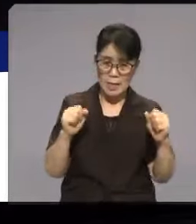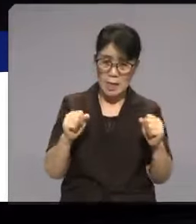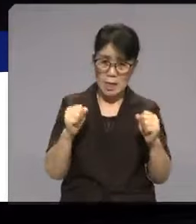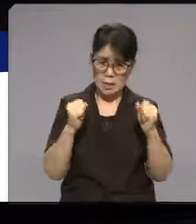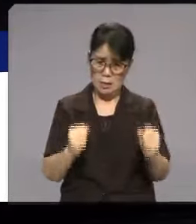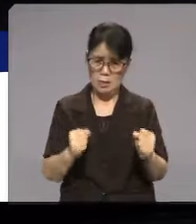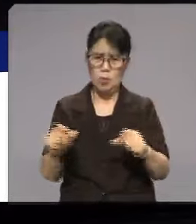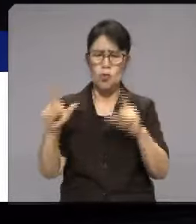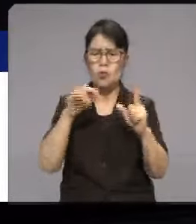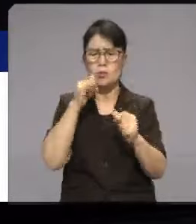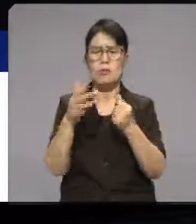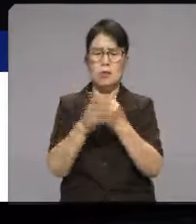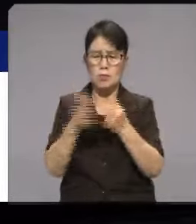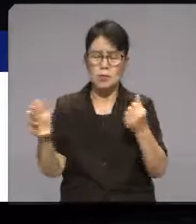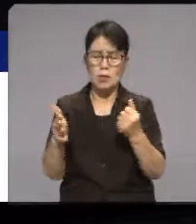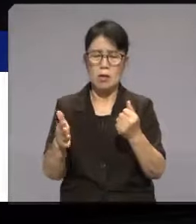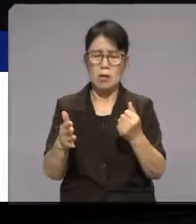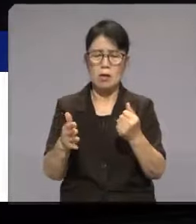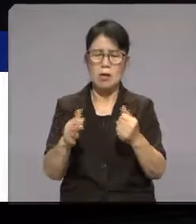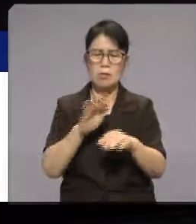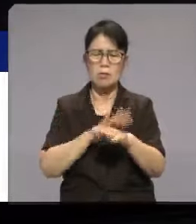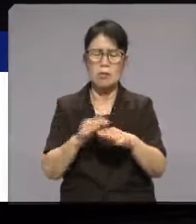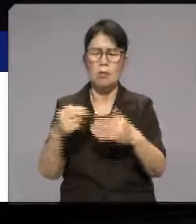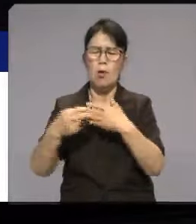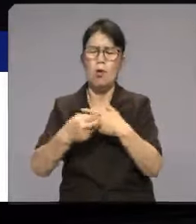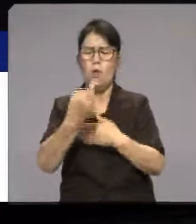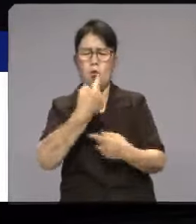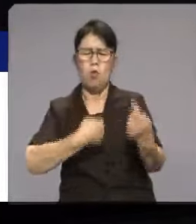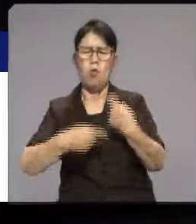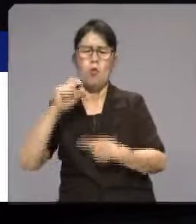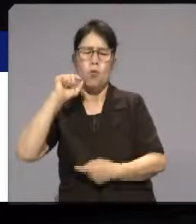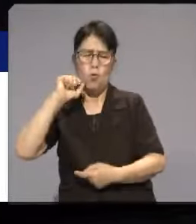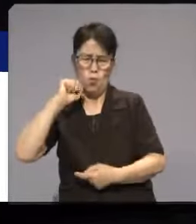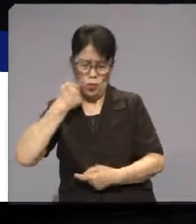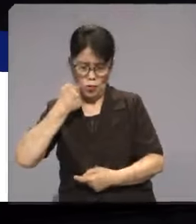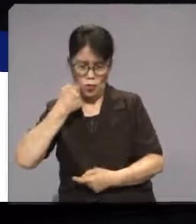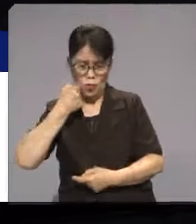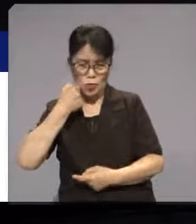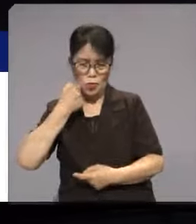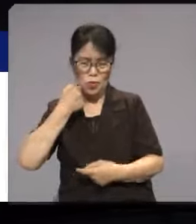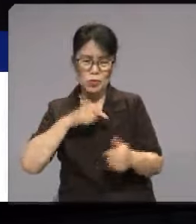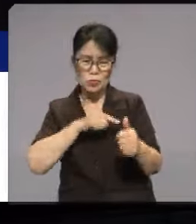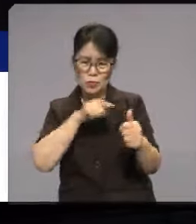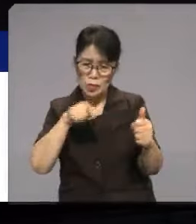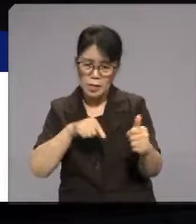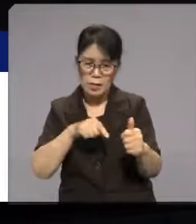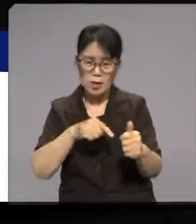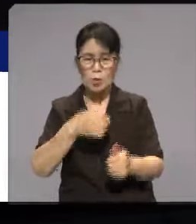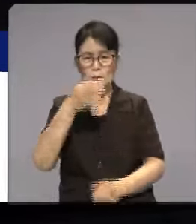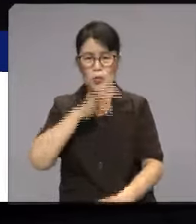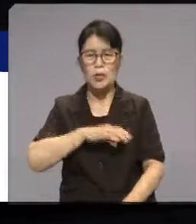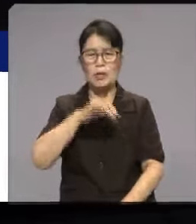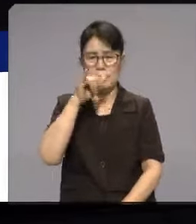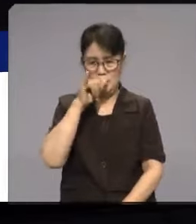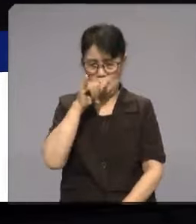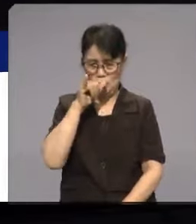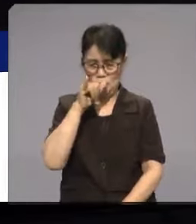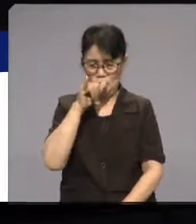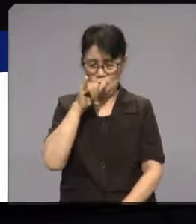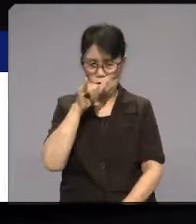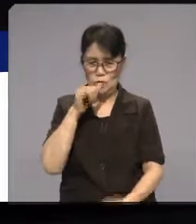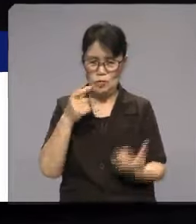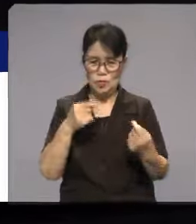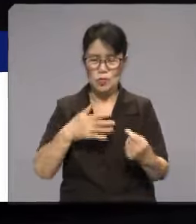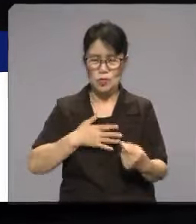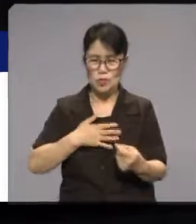그 섬에 계시는 어떤 지리적인 조건 때문에 또 이렇게 잘 나오시기 어려운 분들한테는 굉장히 그 보람 있는